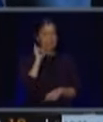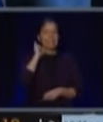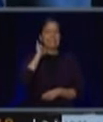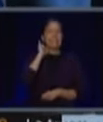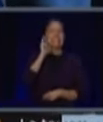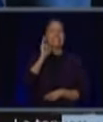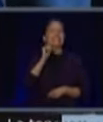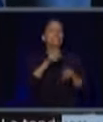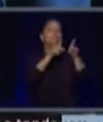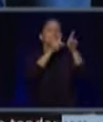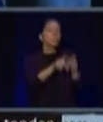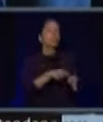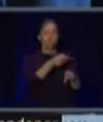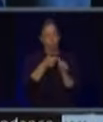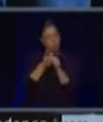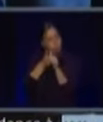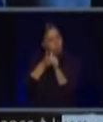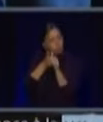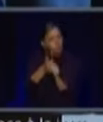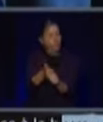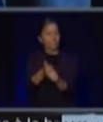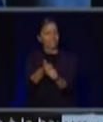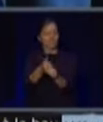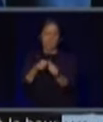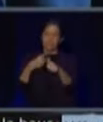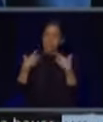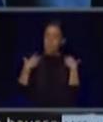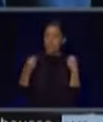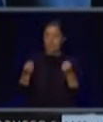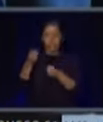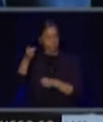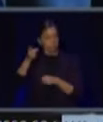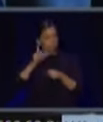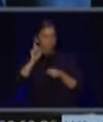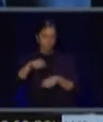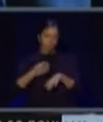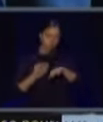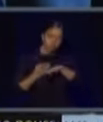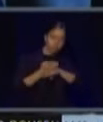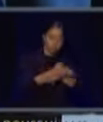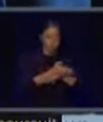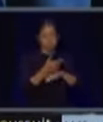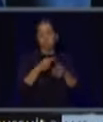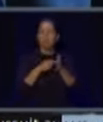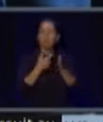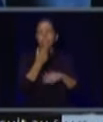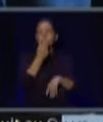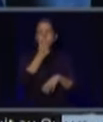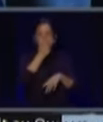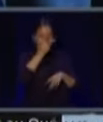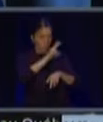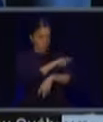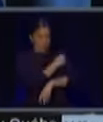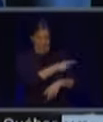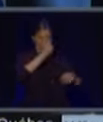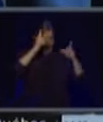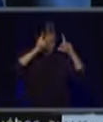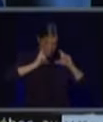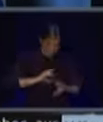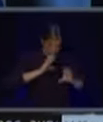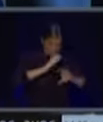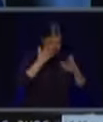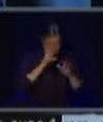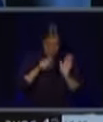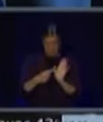suivis de santé? Il y a plein de gens qui vont à l'hôpital pour des tests de plein de choses. Est-ce que ça, c'est quelque chose qui est possible dans cette